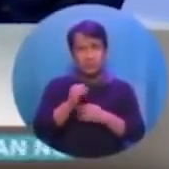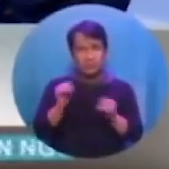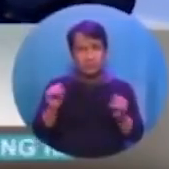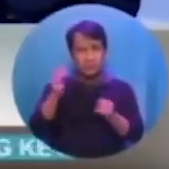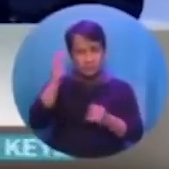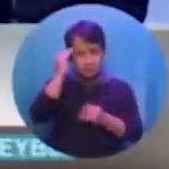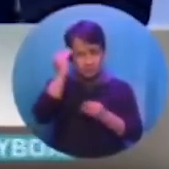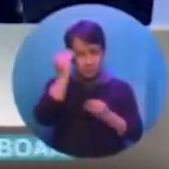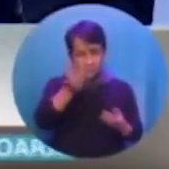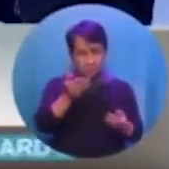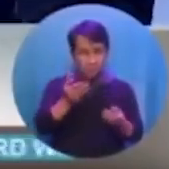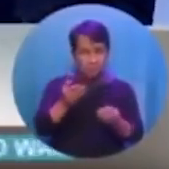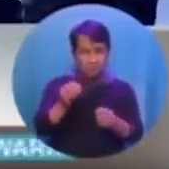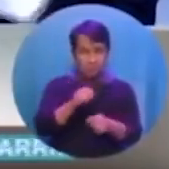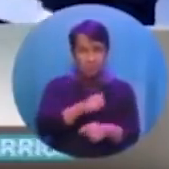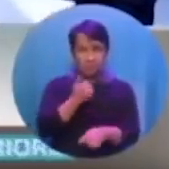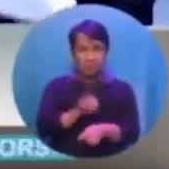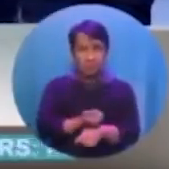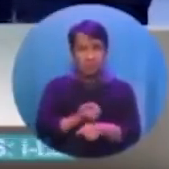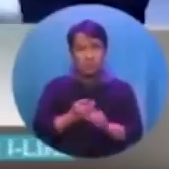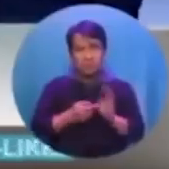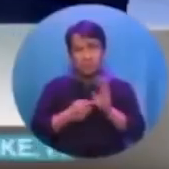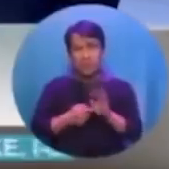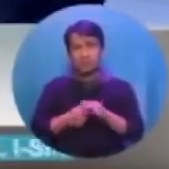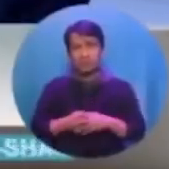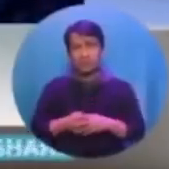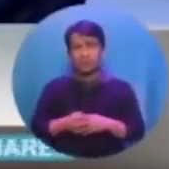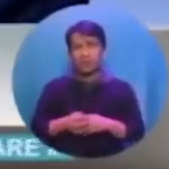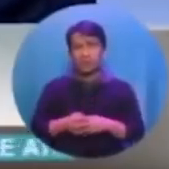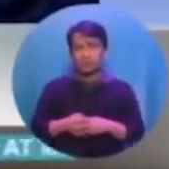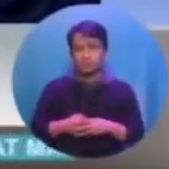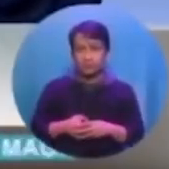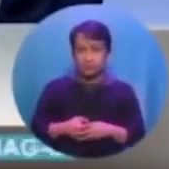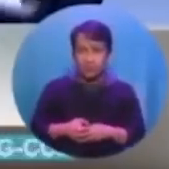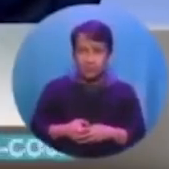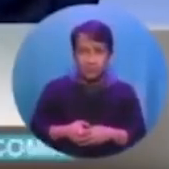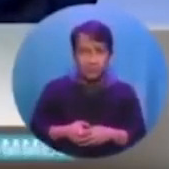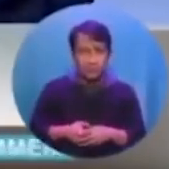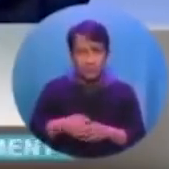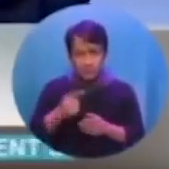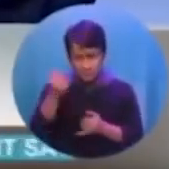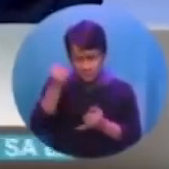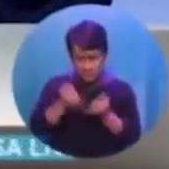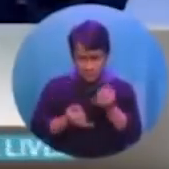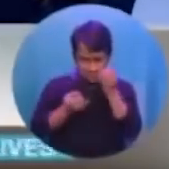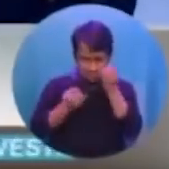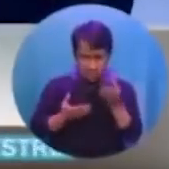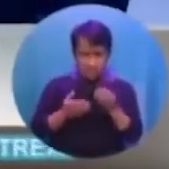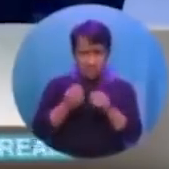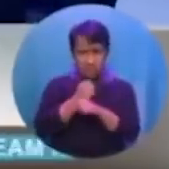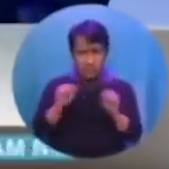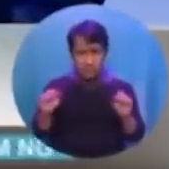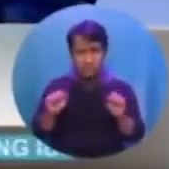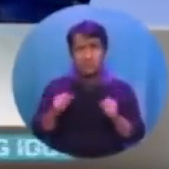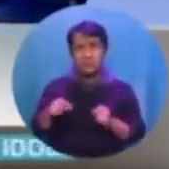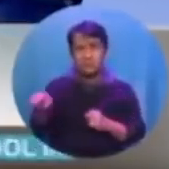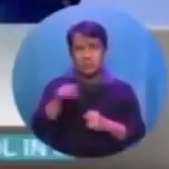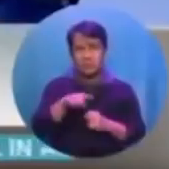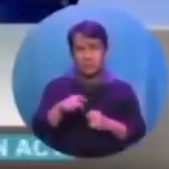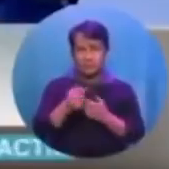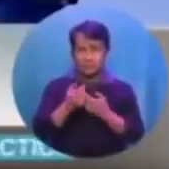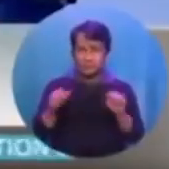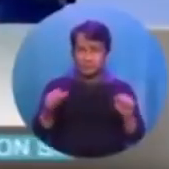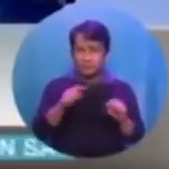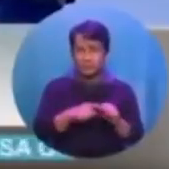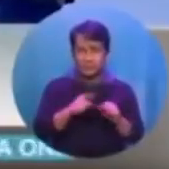ay pakibato sa proper authorities. At the same time, impormahan po yung pamilya. And lastly, kailangan po naman, masecure po natin yung kaligtasan